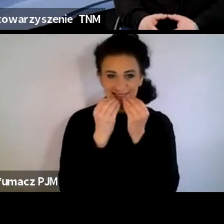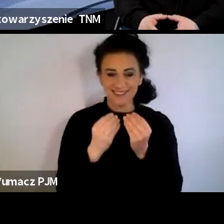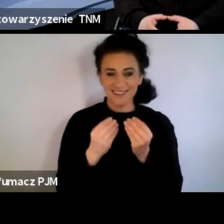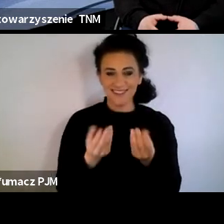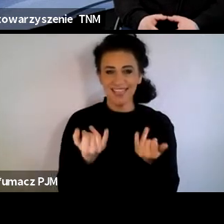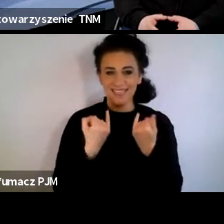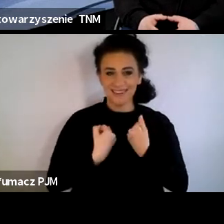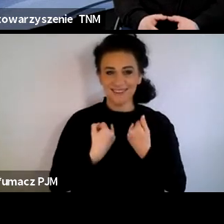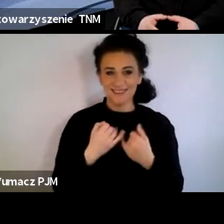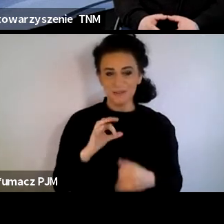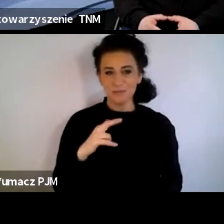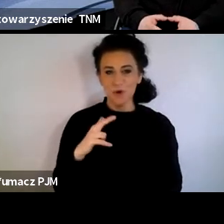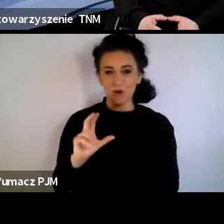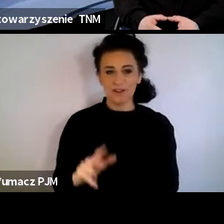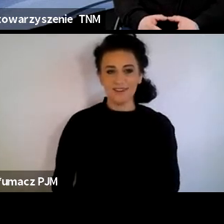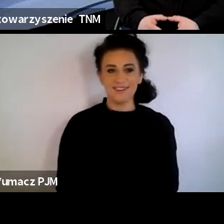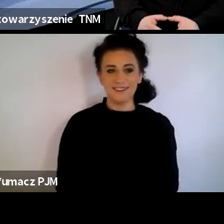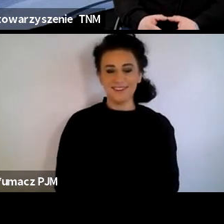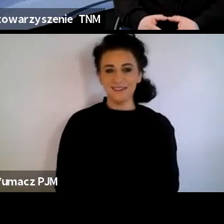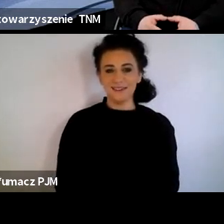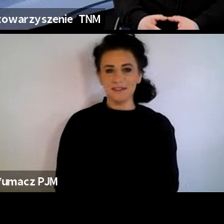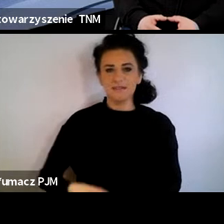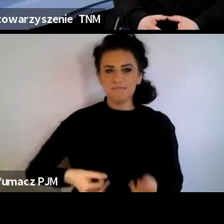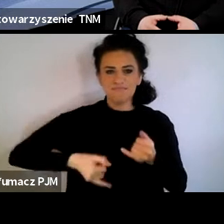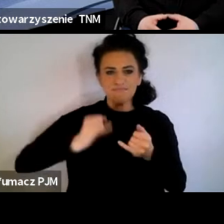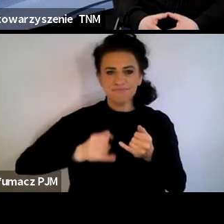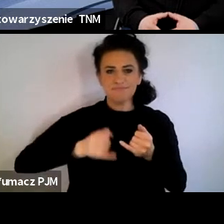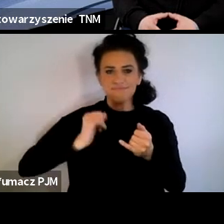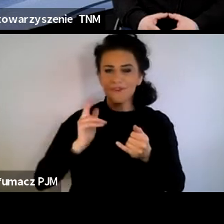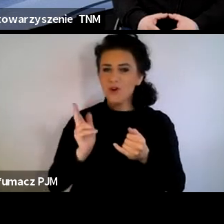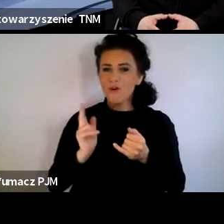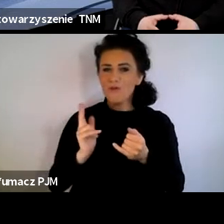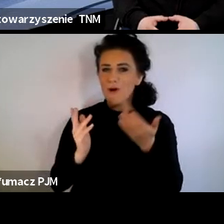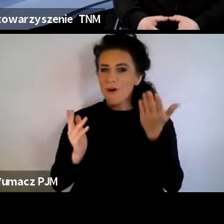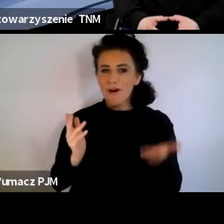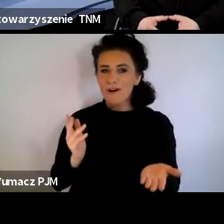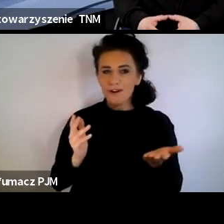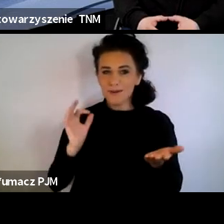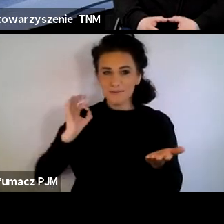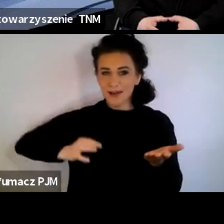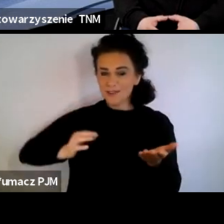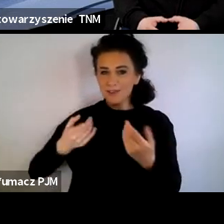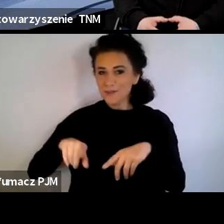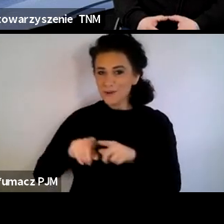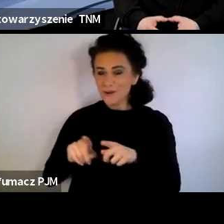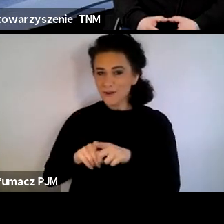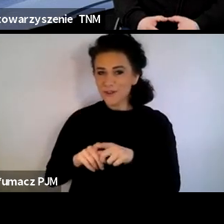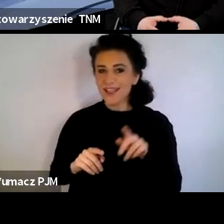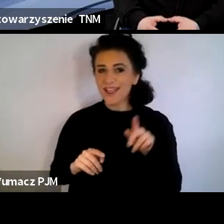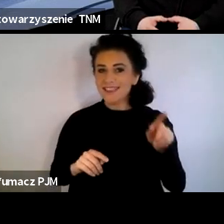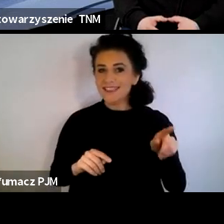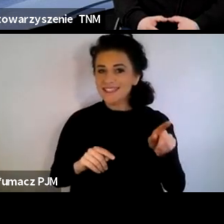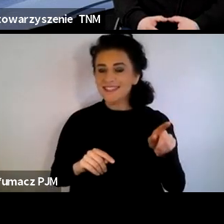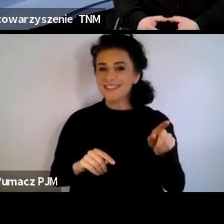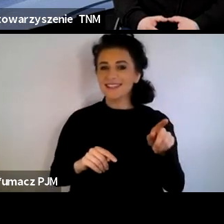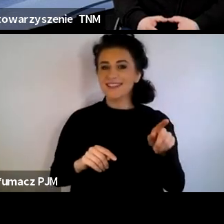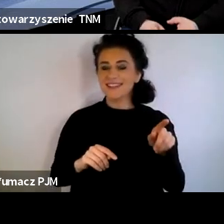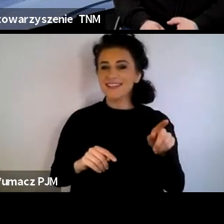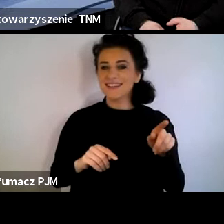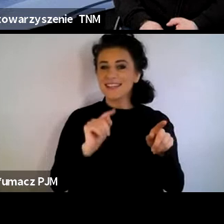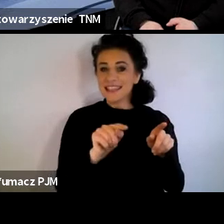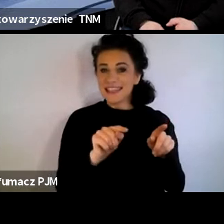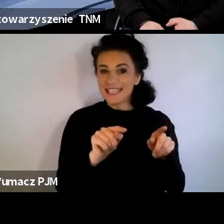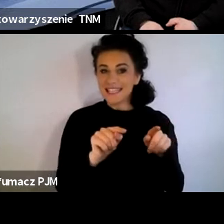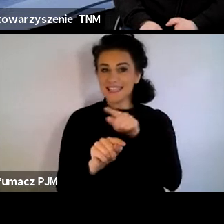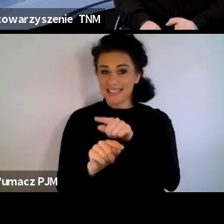A tak a propos, to kogo pani kopała w kostkę? O, to tych, u których mogłam sobie